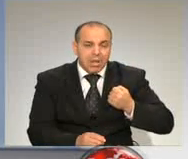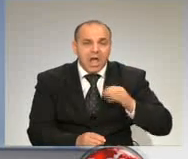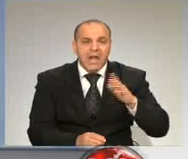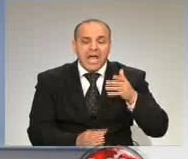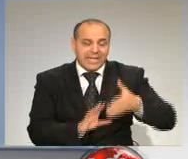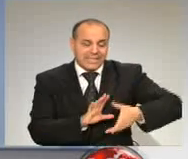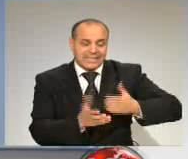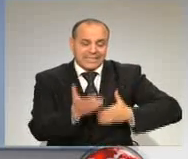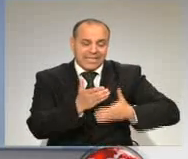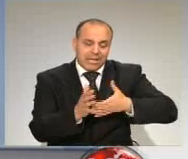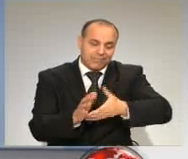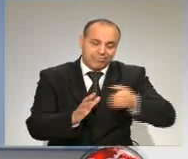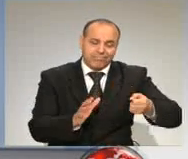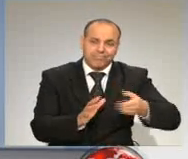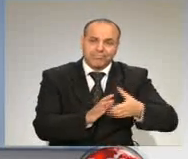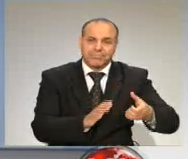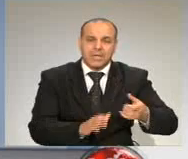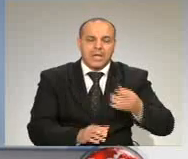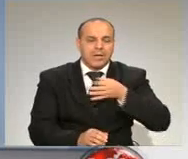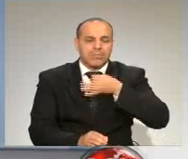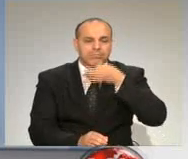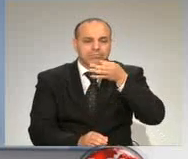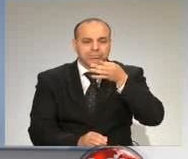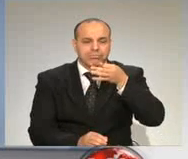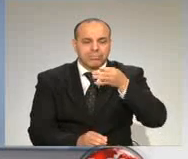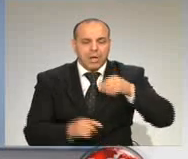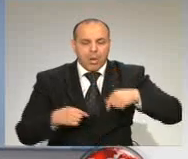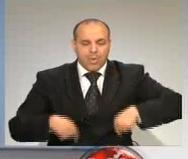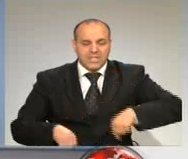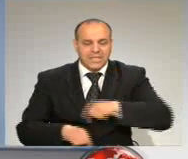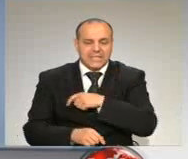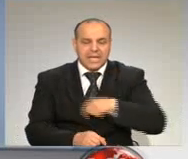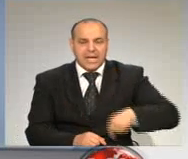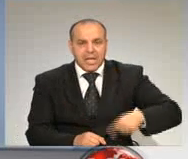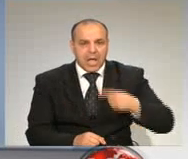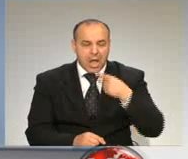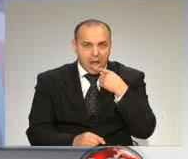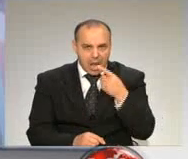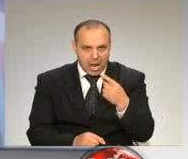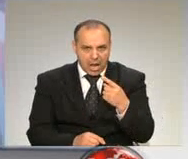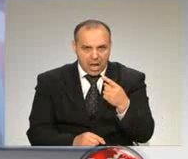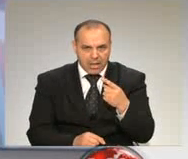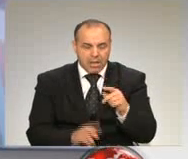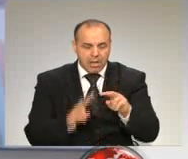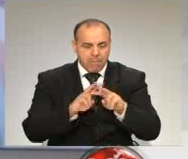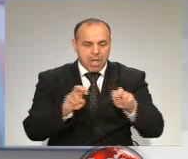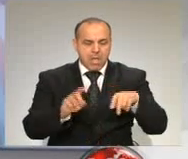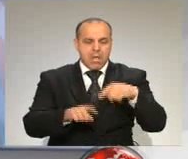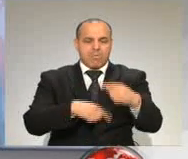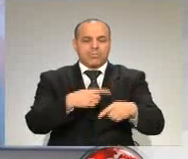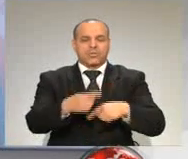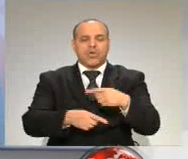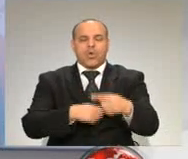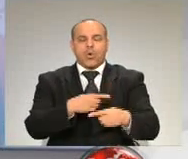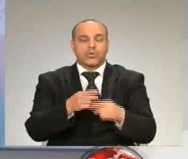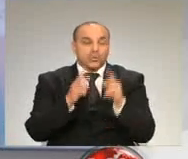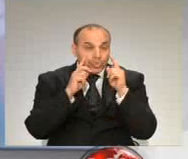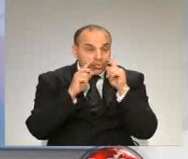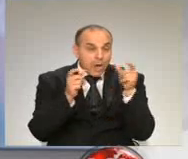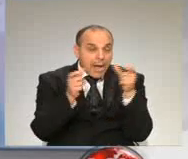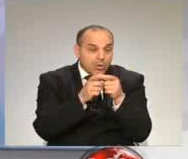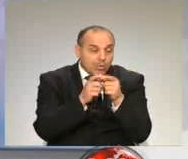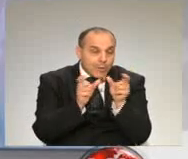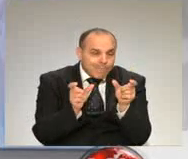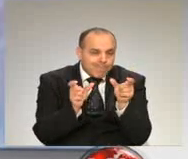هذه المجموعة على أسلحة، وصرح الناطق الرسمي باسم وزارة الداخلية بأن عمليات التمشيط متواصلة لتعقب هذه